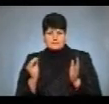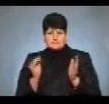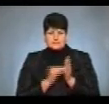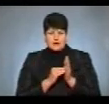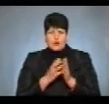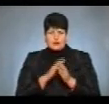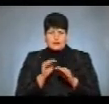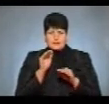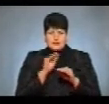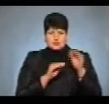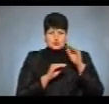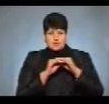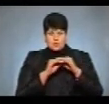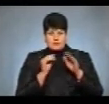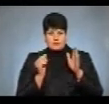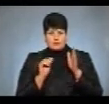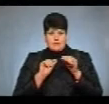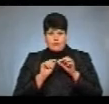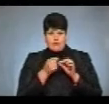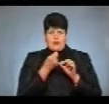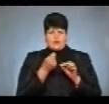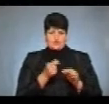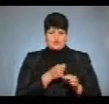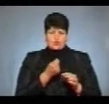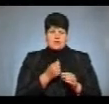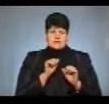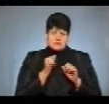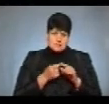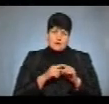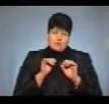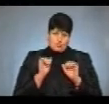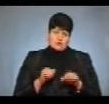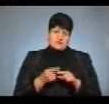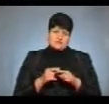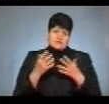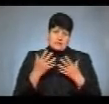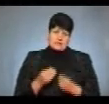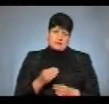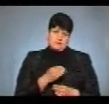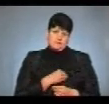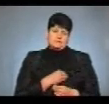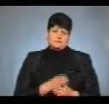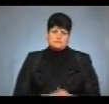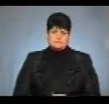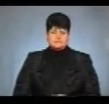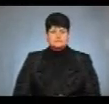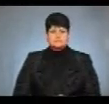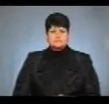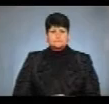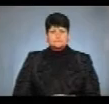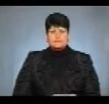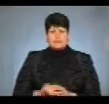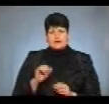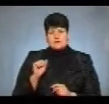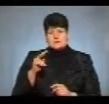нашаруємо, прикріпимо булавочку, це вже буде готовий символ, який можна буде в цей день носити на собі. Аліса